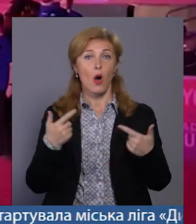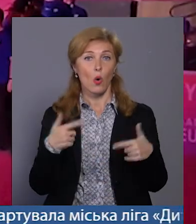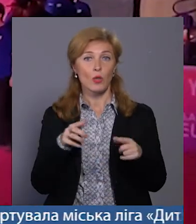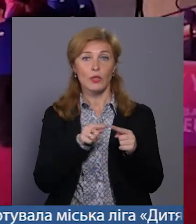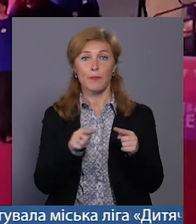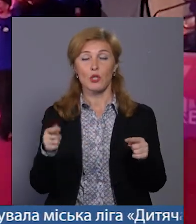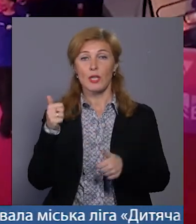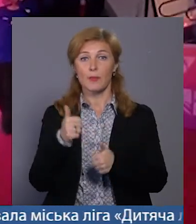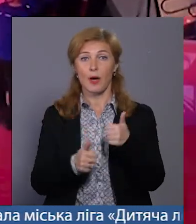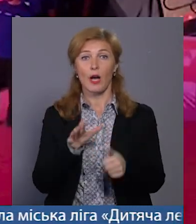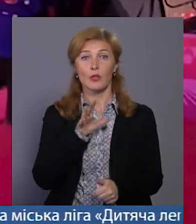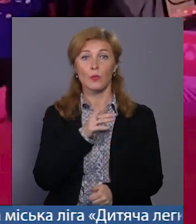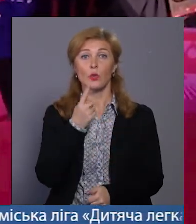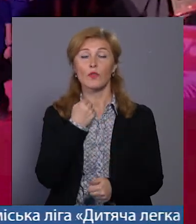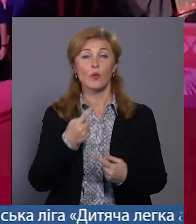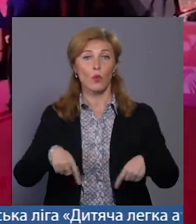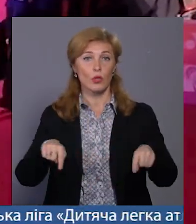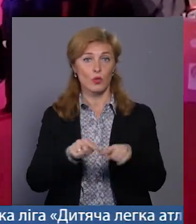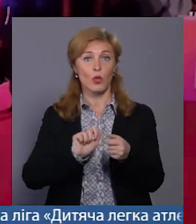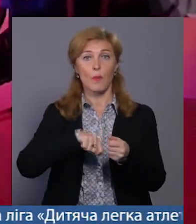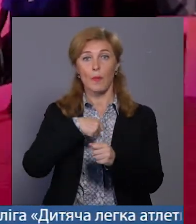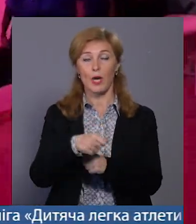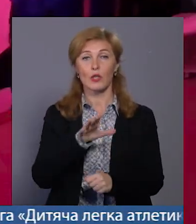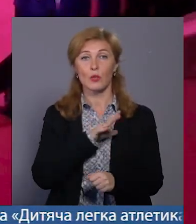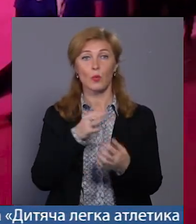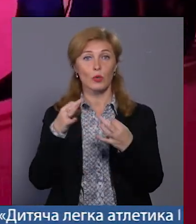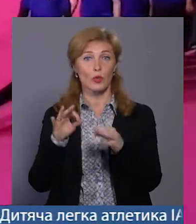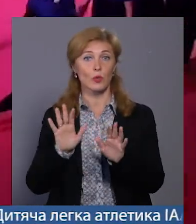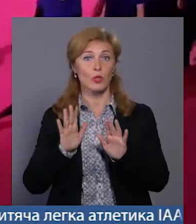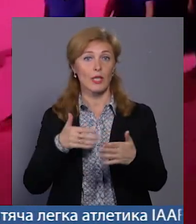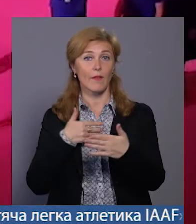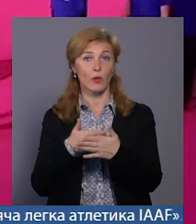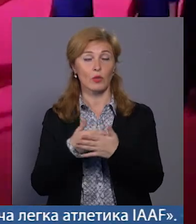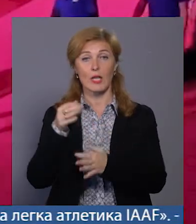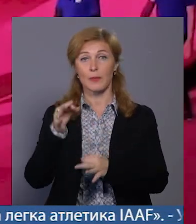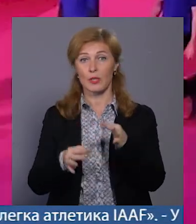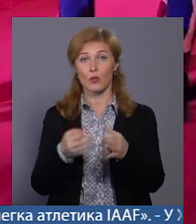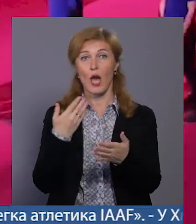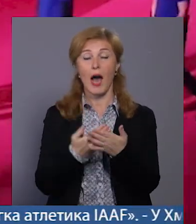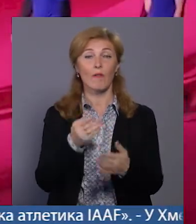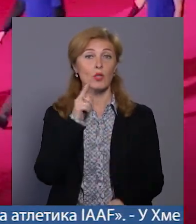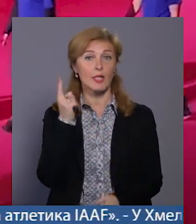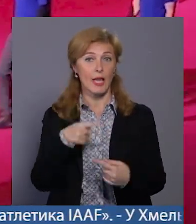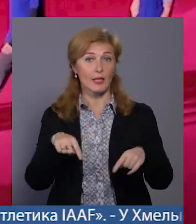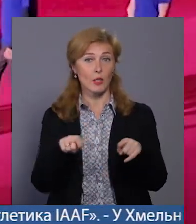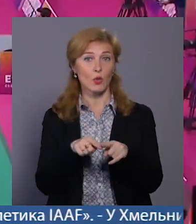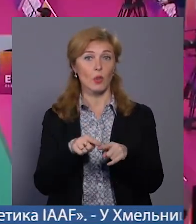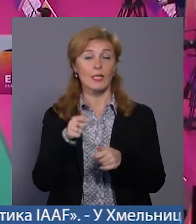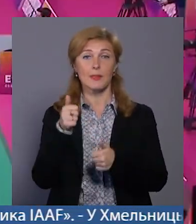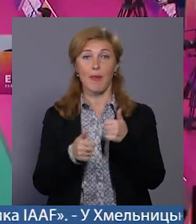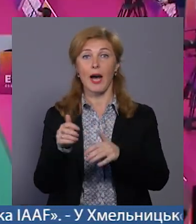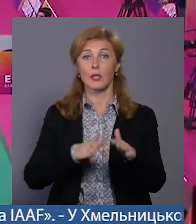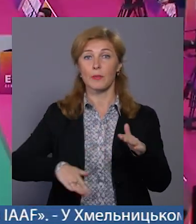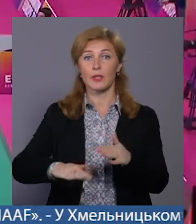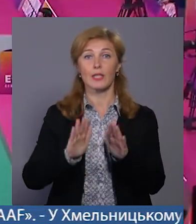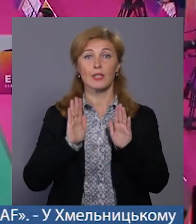змагання перебували у червоній зоні. Помаранчева була доступна волонтерам та лінійним суддям. А от зелена – змагальний майданчик виключно